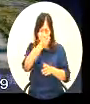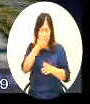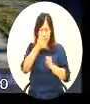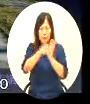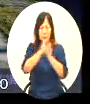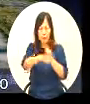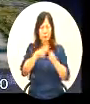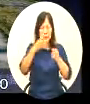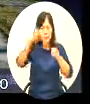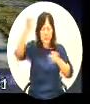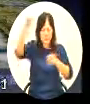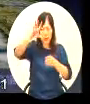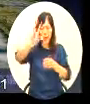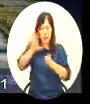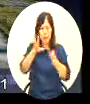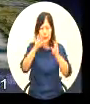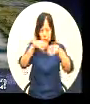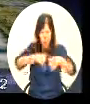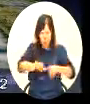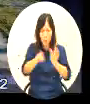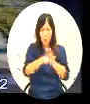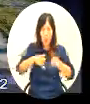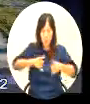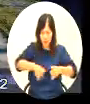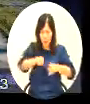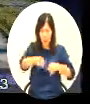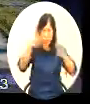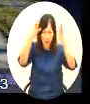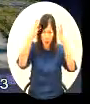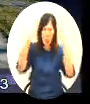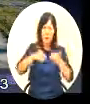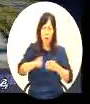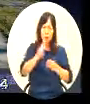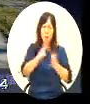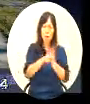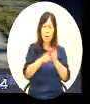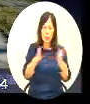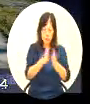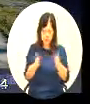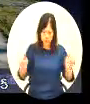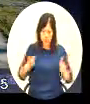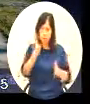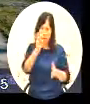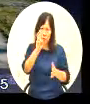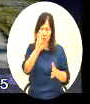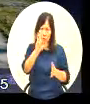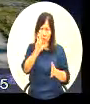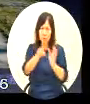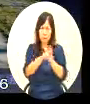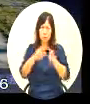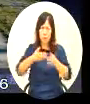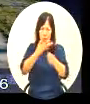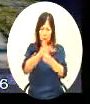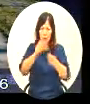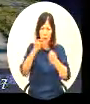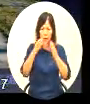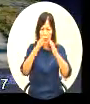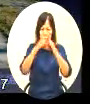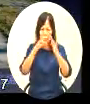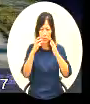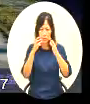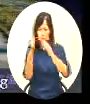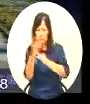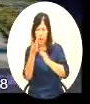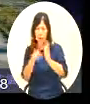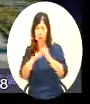提供，比如说以这一条荷兰来讲，它这样70米就可以供给 三个家庭一年所有的